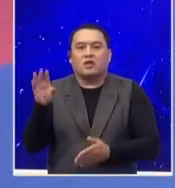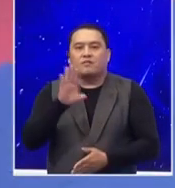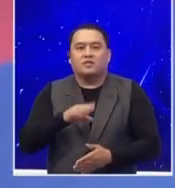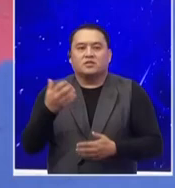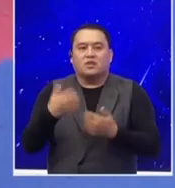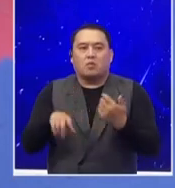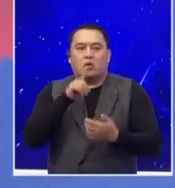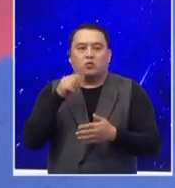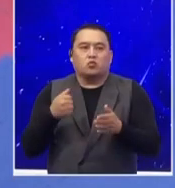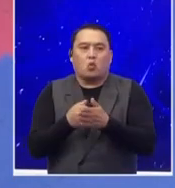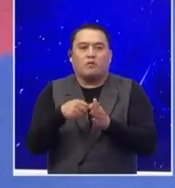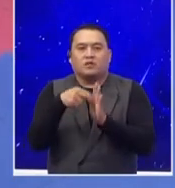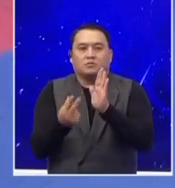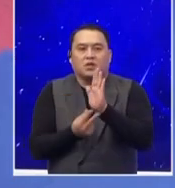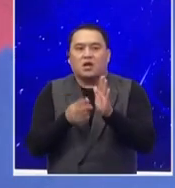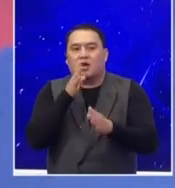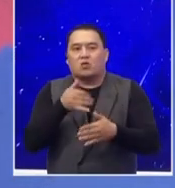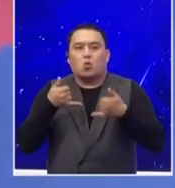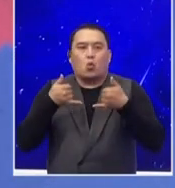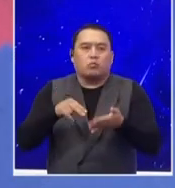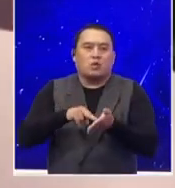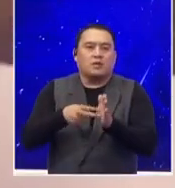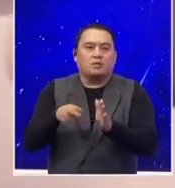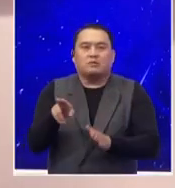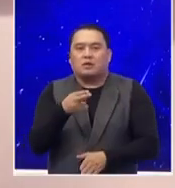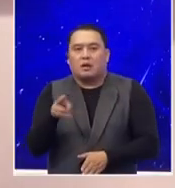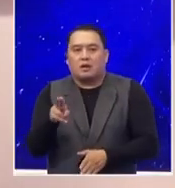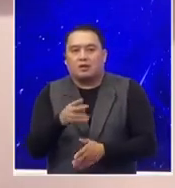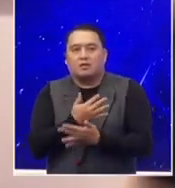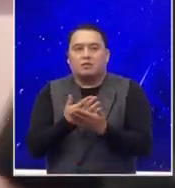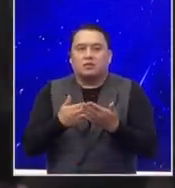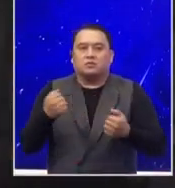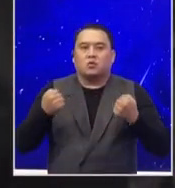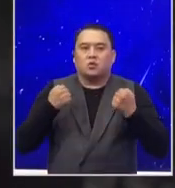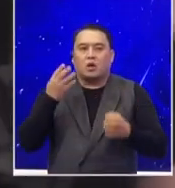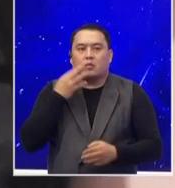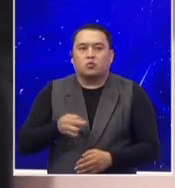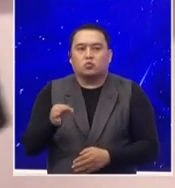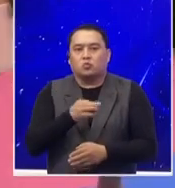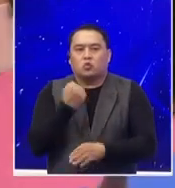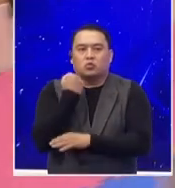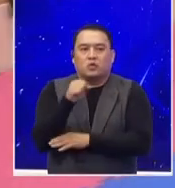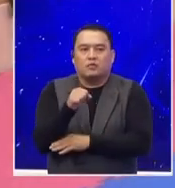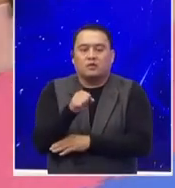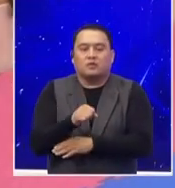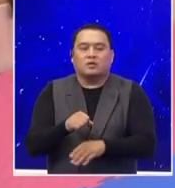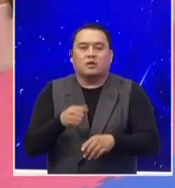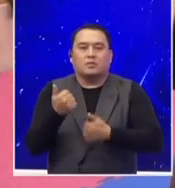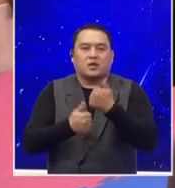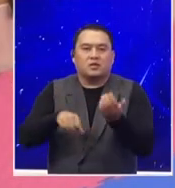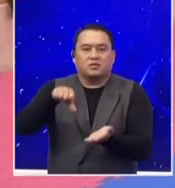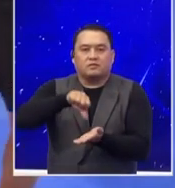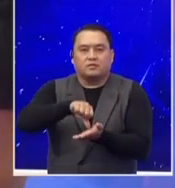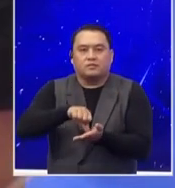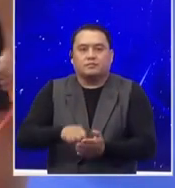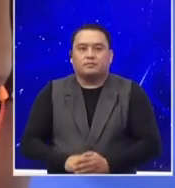среди молодежи до 18 лет. Проведение кубка запланировано на декабрь. Целый ряд спортсменов из Алматинской области намерен завоевать призовые места на престижном